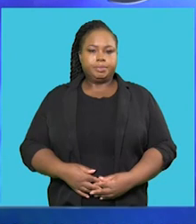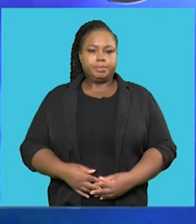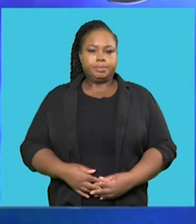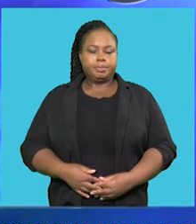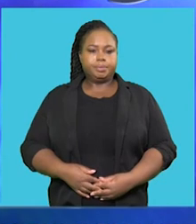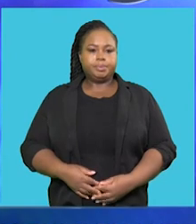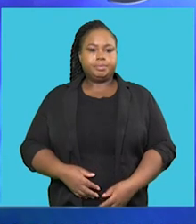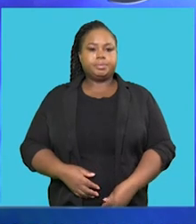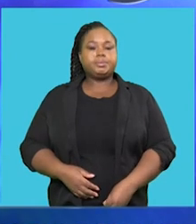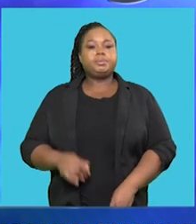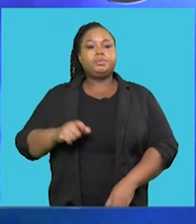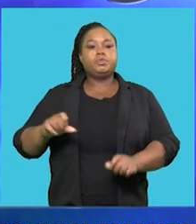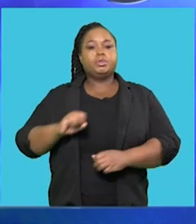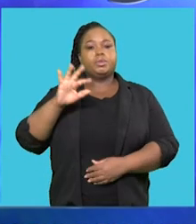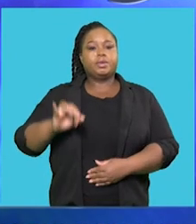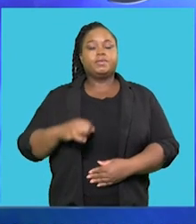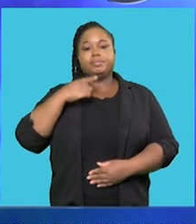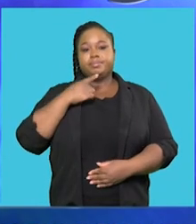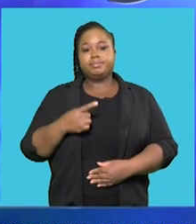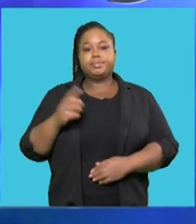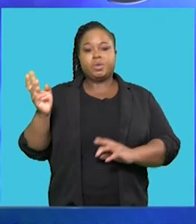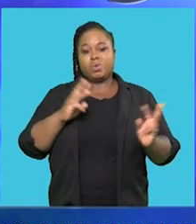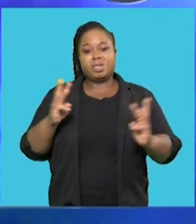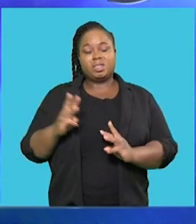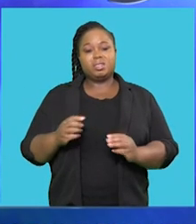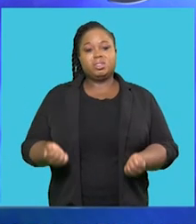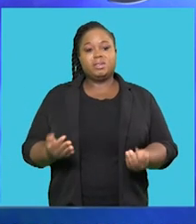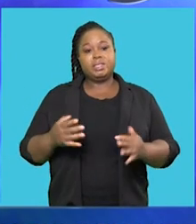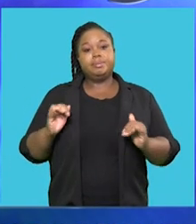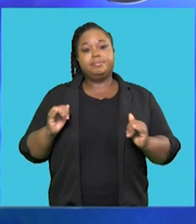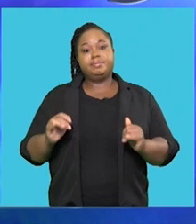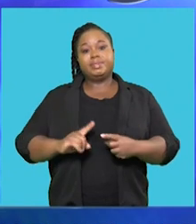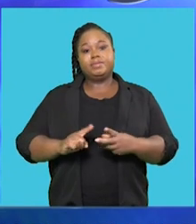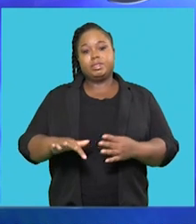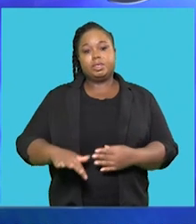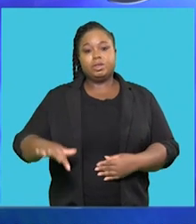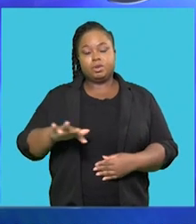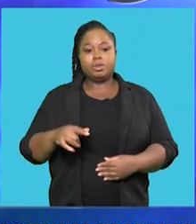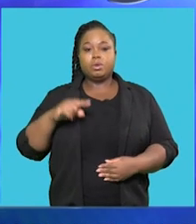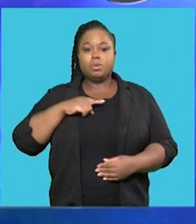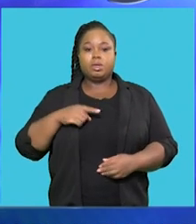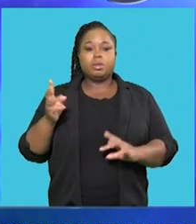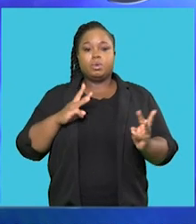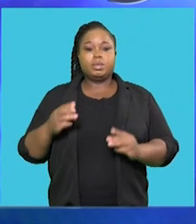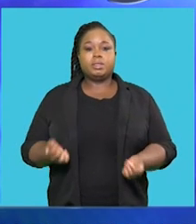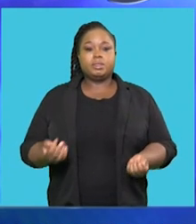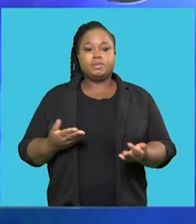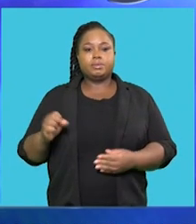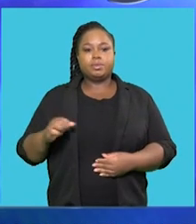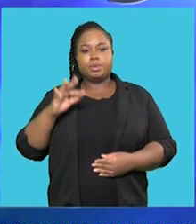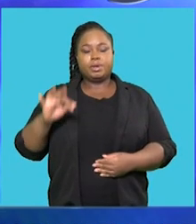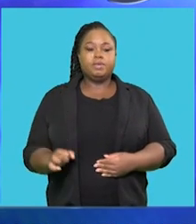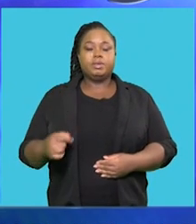Abemi mbo mzanzafrika bacha melenene mozulu ema nzi kuindawezi nzi selizwe Kwa kwenye ngalue ngonze yo mozulio mzanzafrika